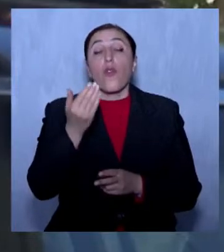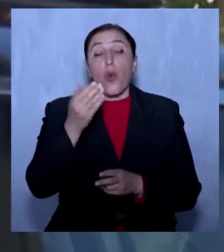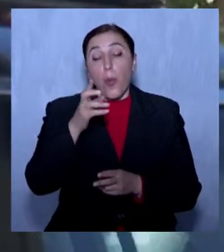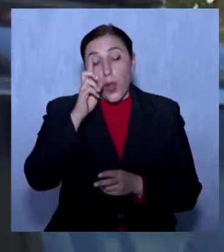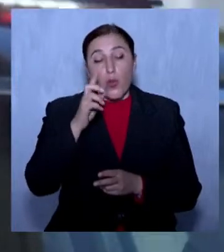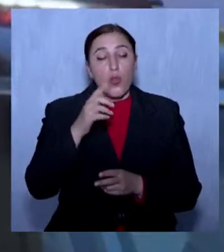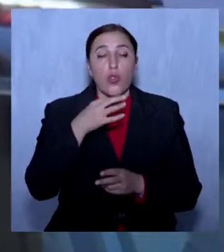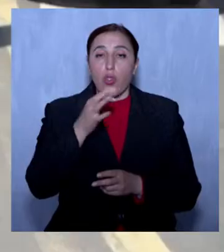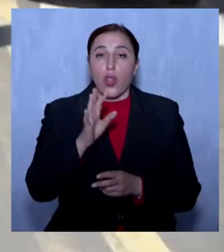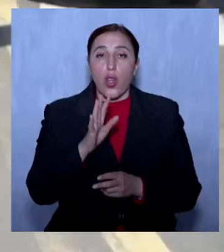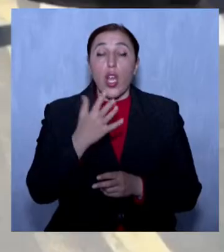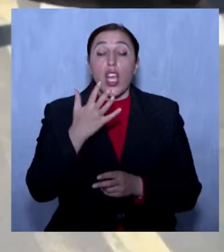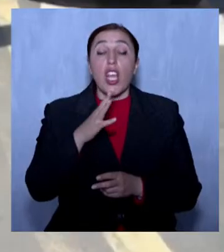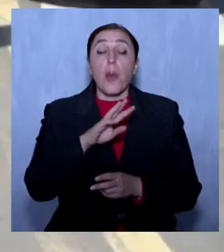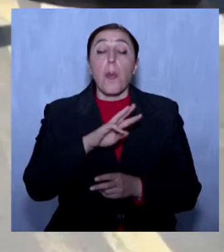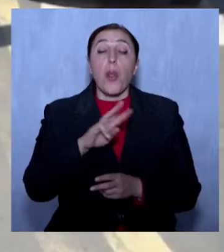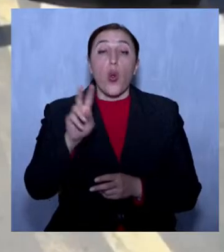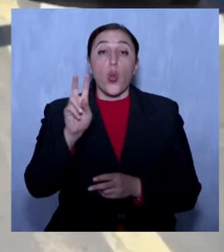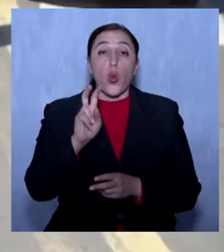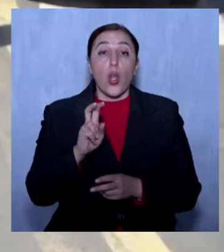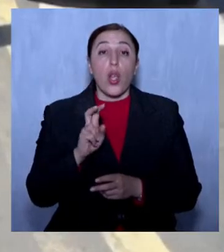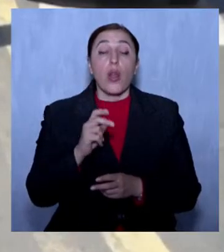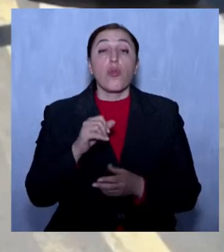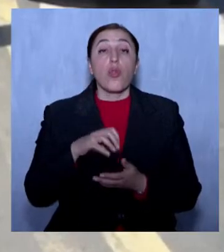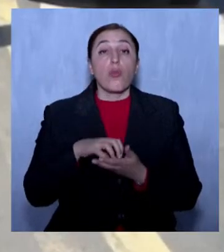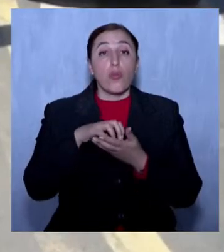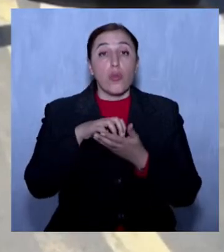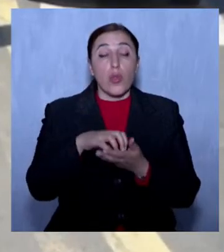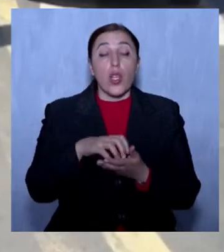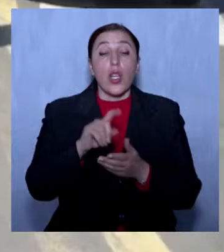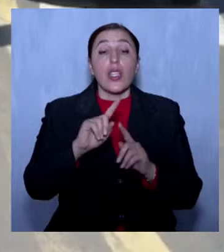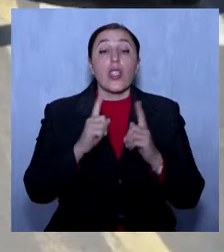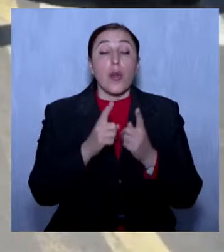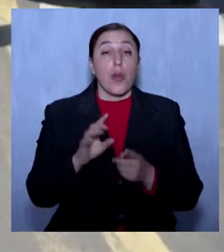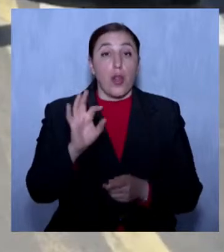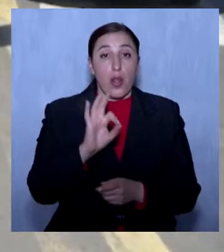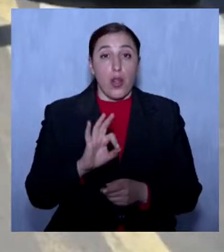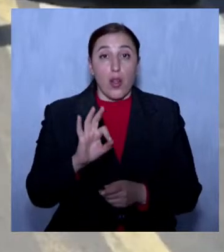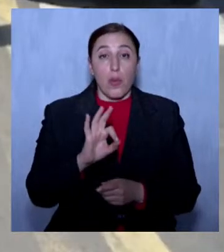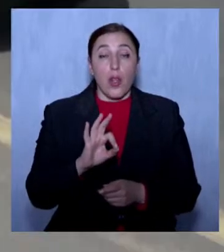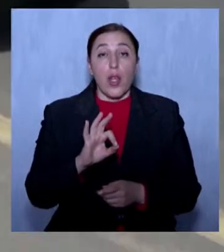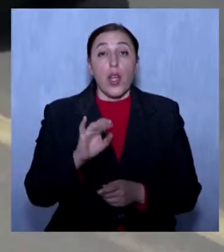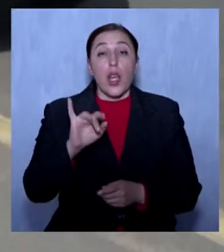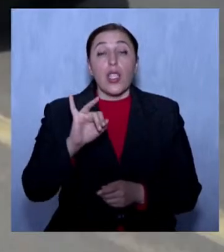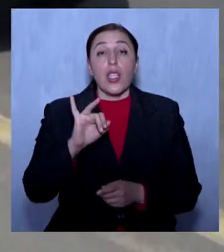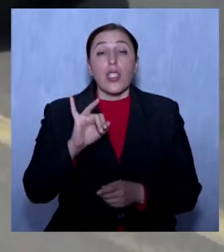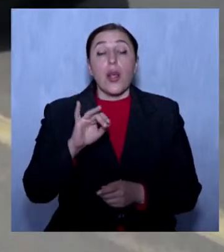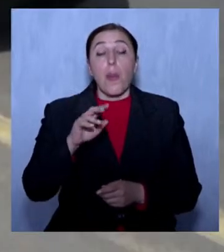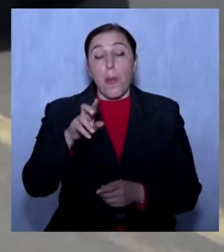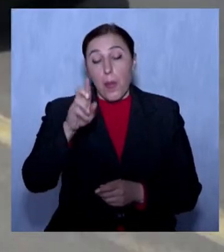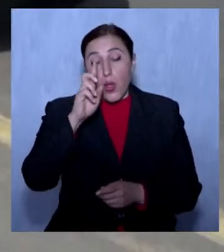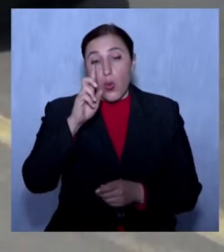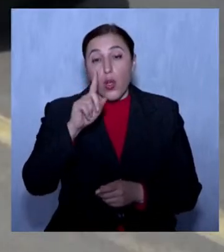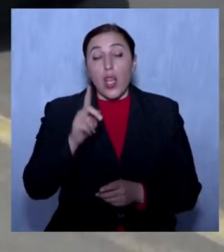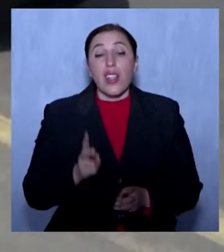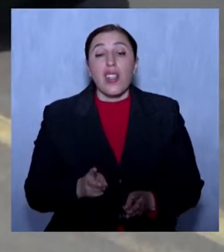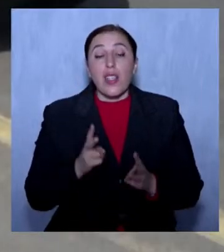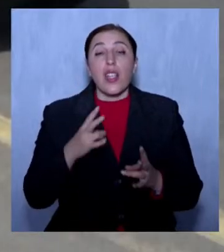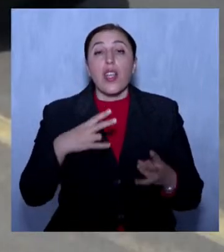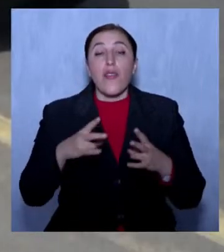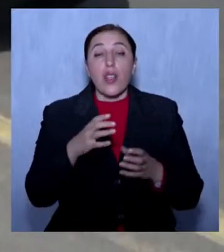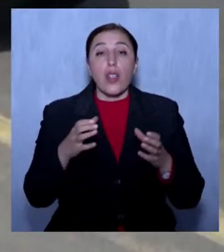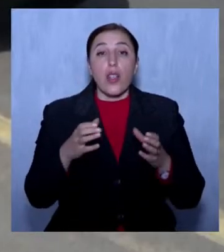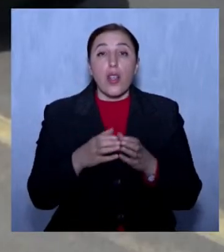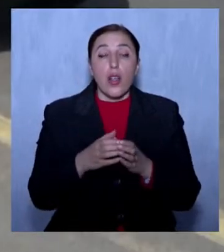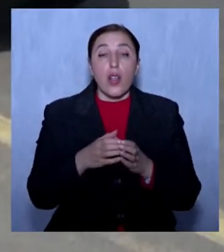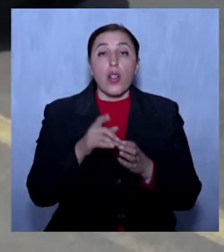ամերիկյան կառավարությունը $5 միլիոն էր առաջարկել Ջասիմի ձերբակալության դիմաց։ Իսլամական պետությունը հաբեկչական խմբավոր